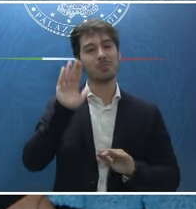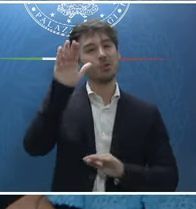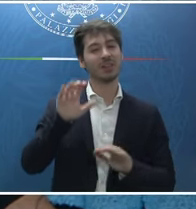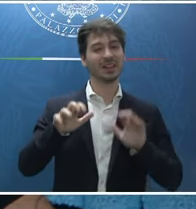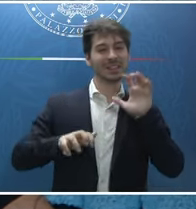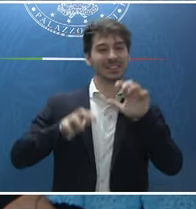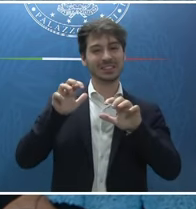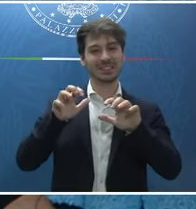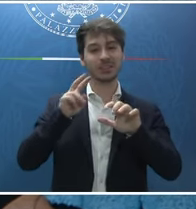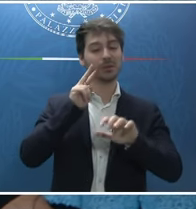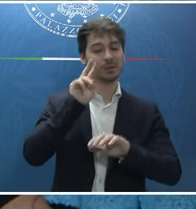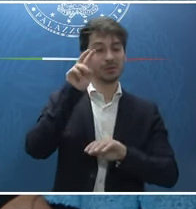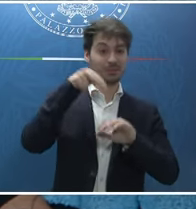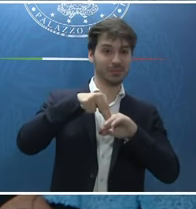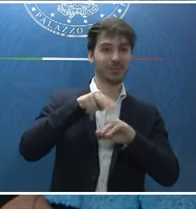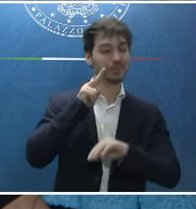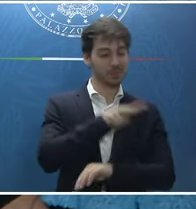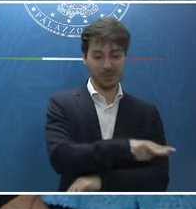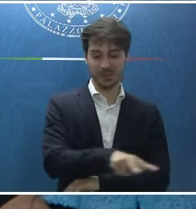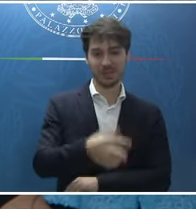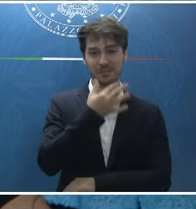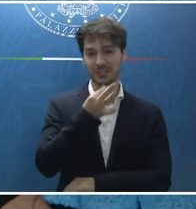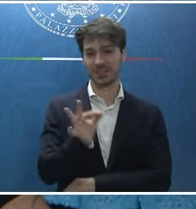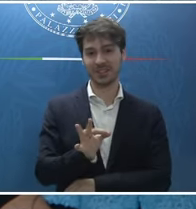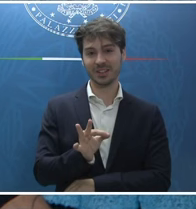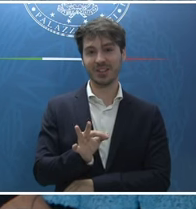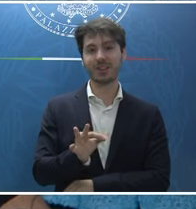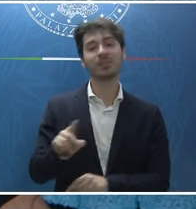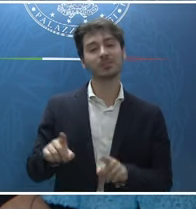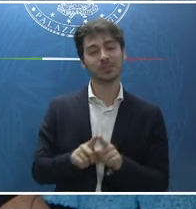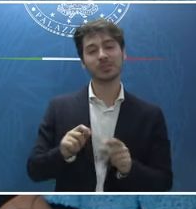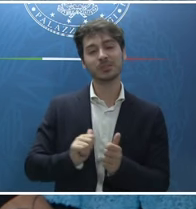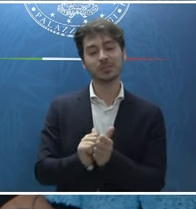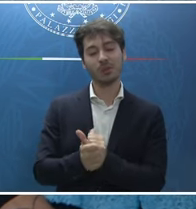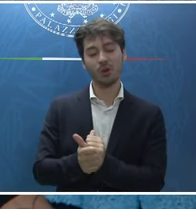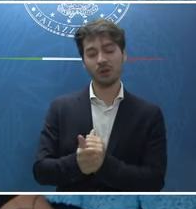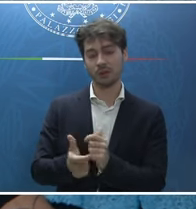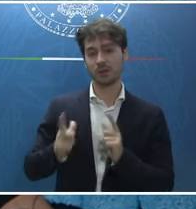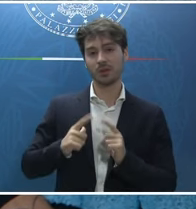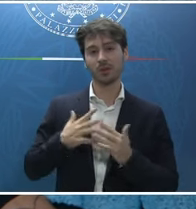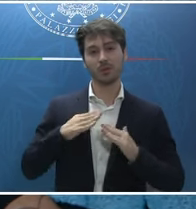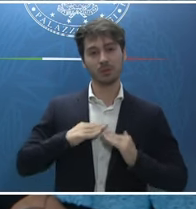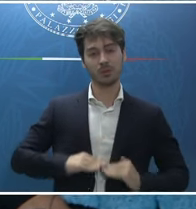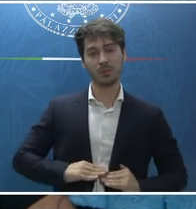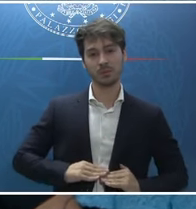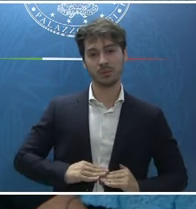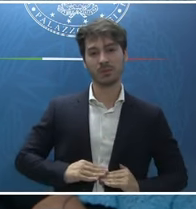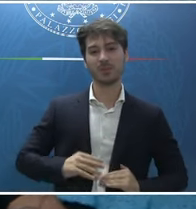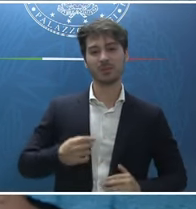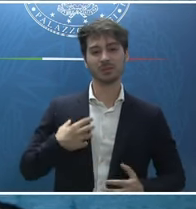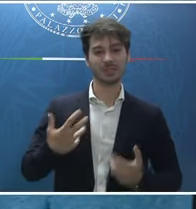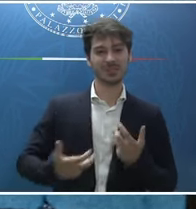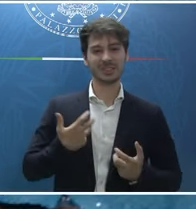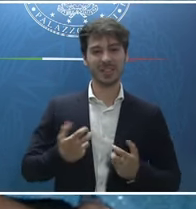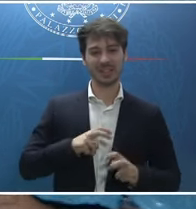fine, regala la vista più bella. Lo sport è stato cruciale, è la mia valvola di sfogo, il mio modo per canalizzare